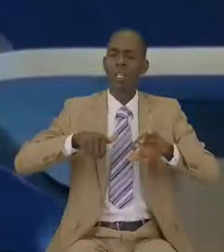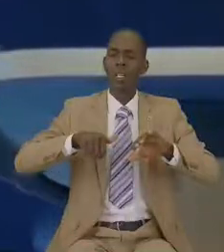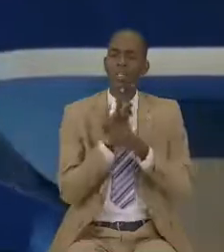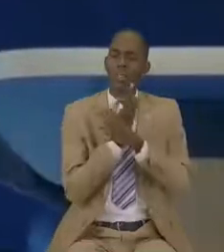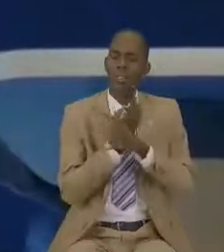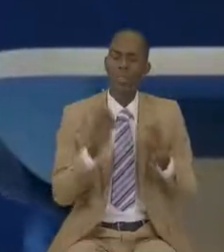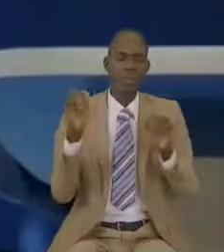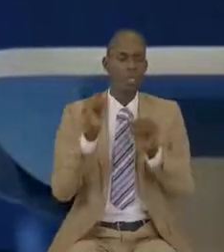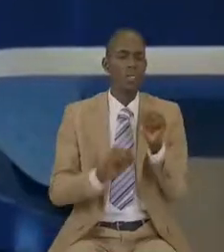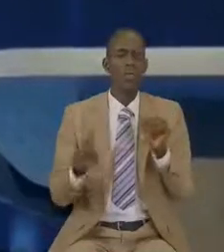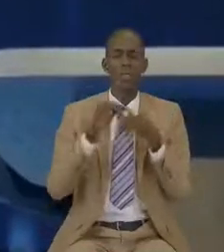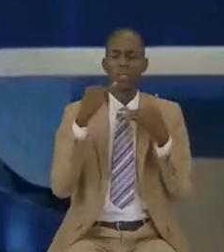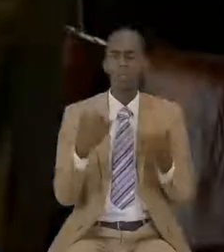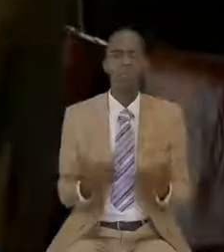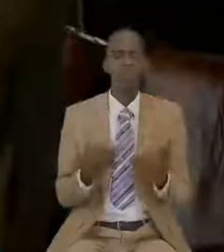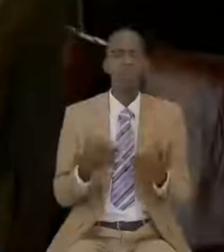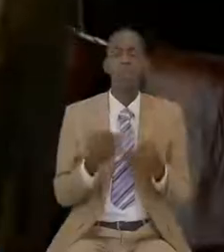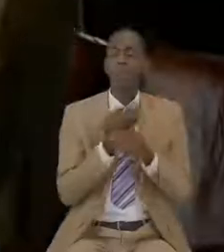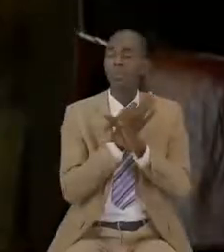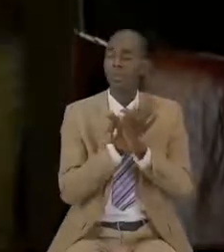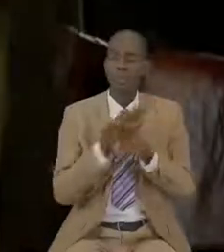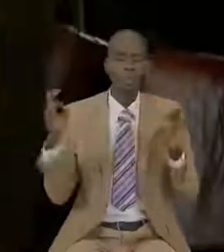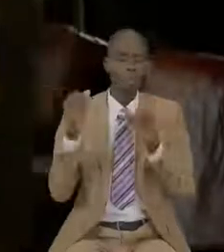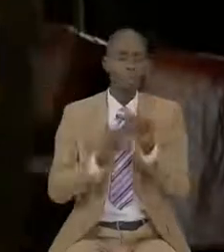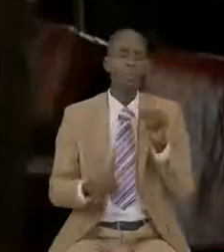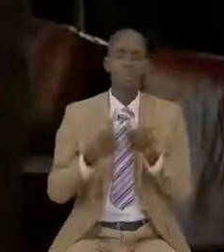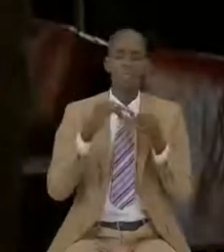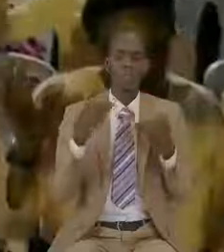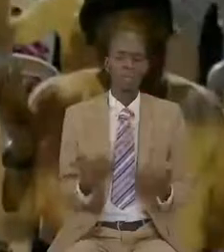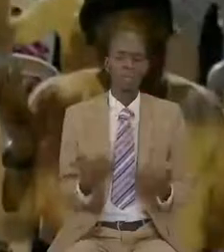Délivrance partout, libération partout.